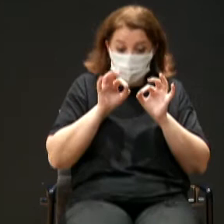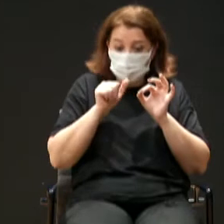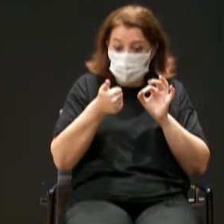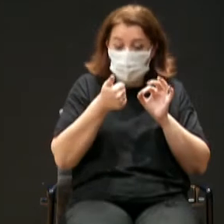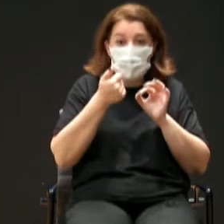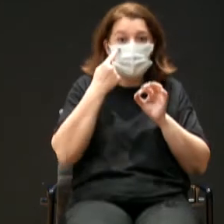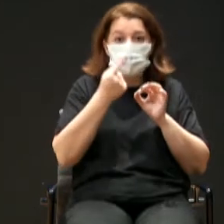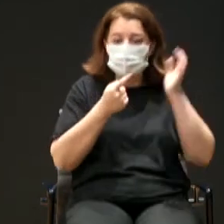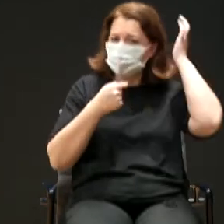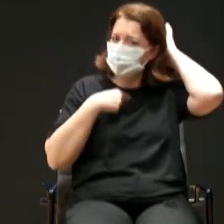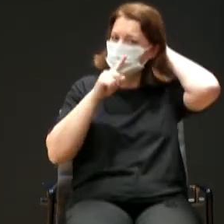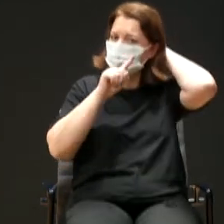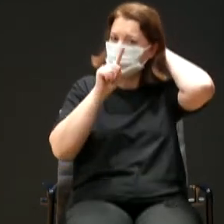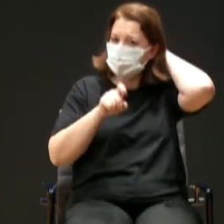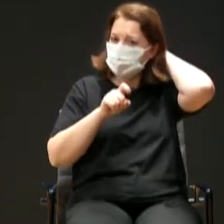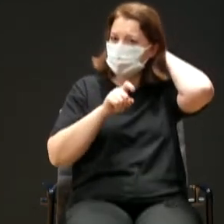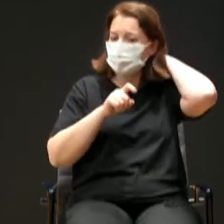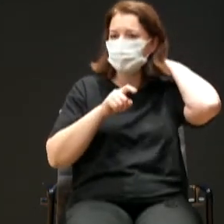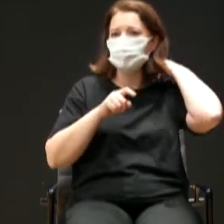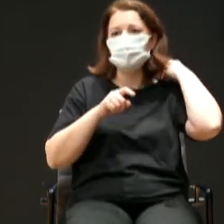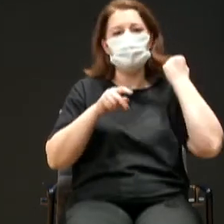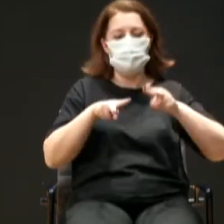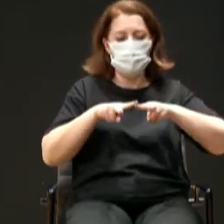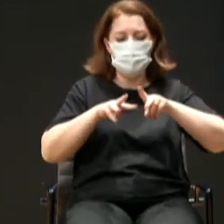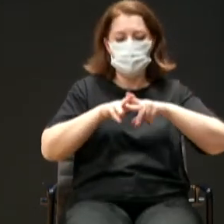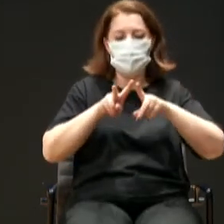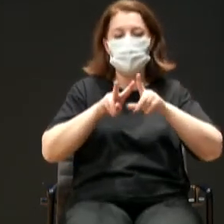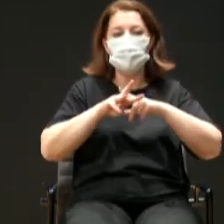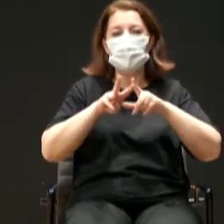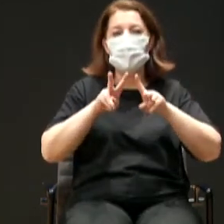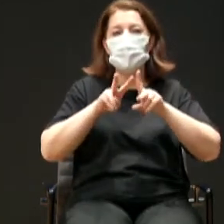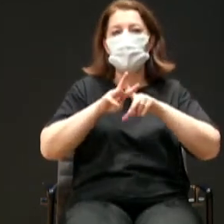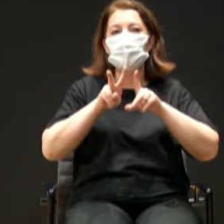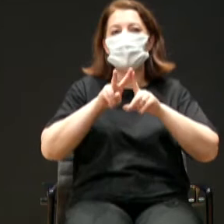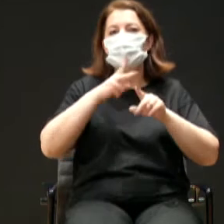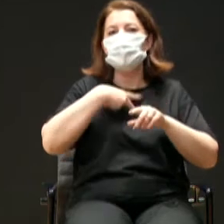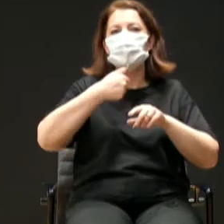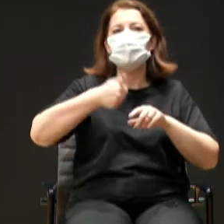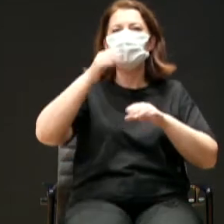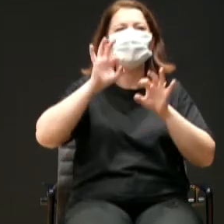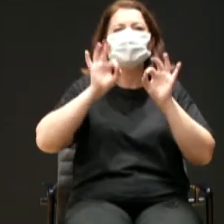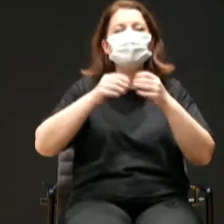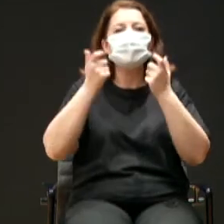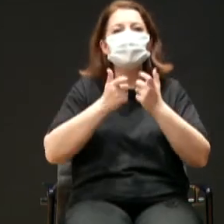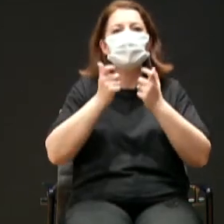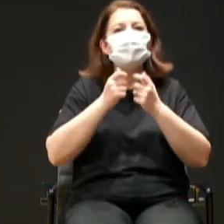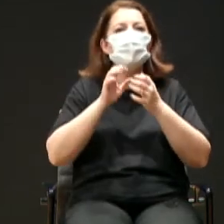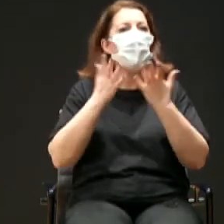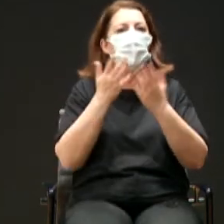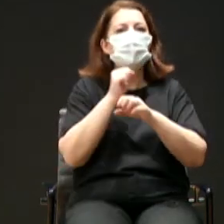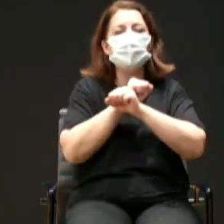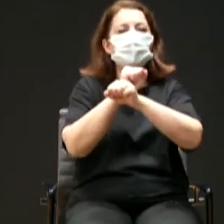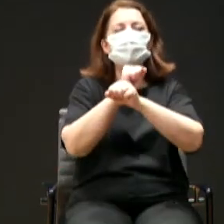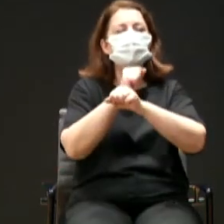zaman ben size bir soru soracağım Mülayim Bey. Menemen Belediye Başkanınız sizin. Şu an nerede? Hangi suçtan dolayı cezaevinde? Buna bir cevap